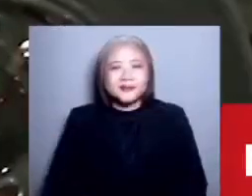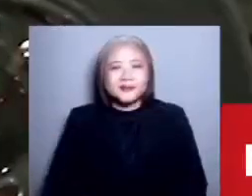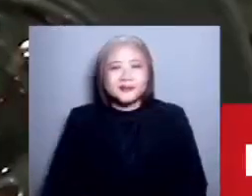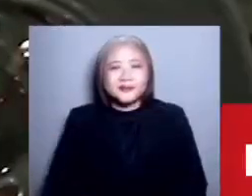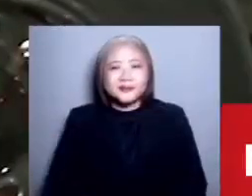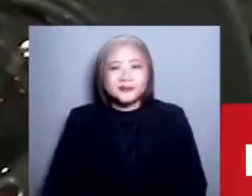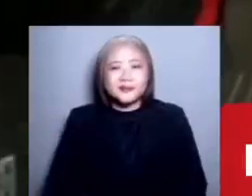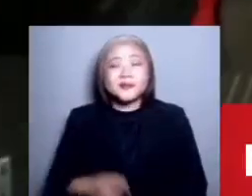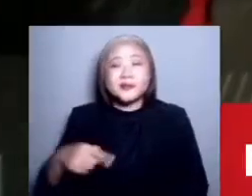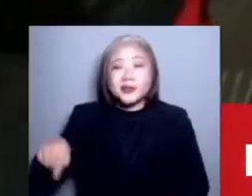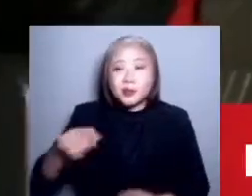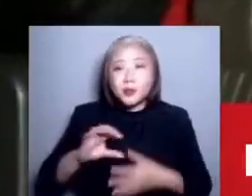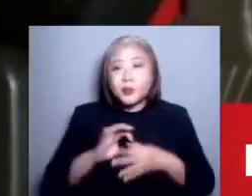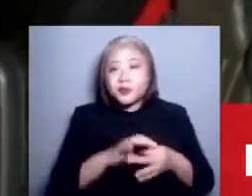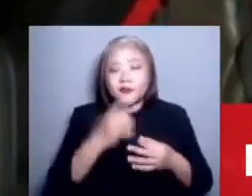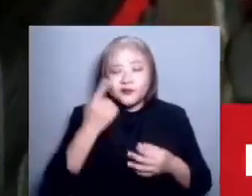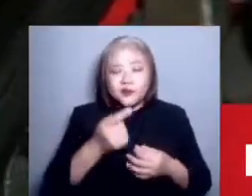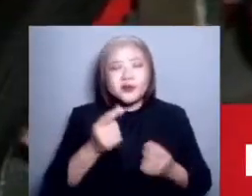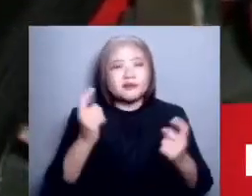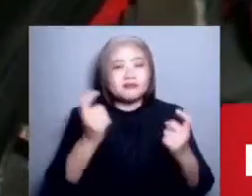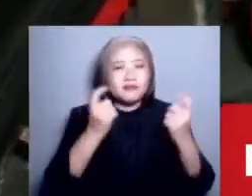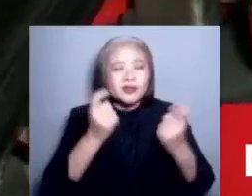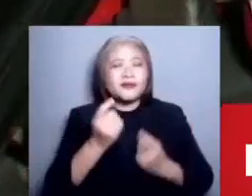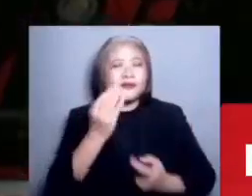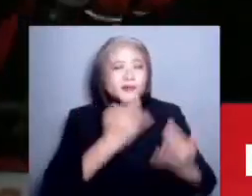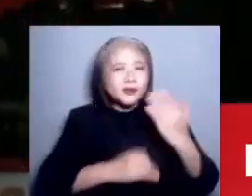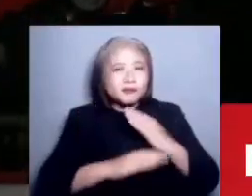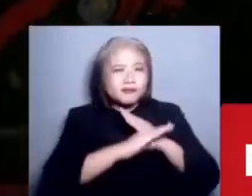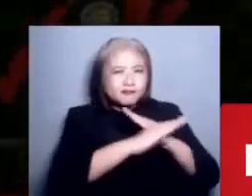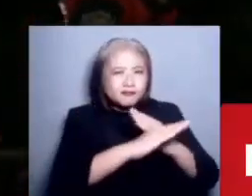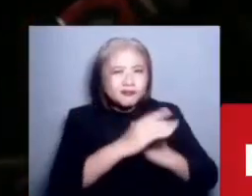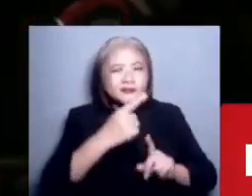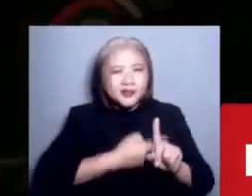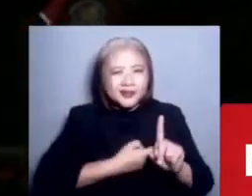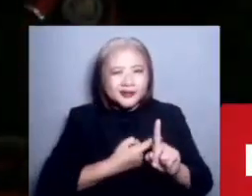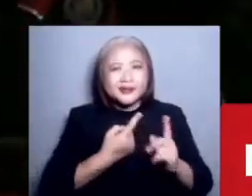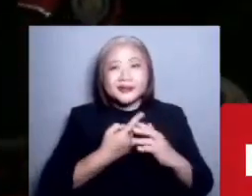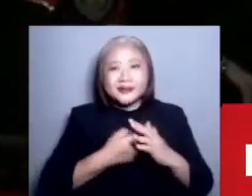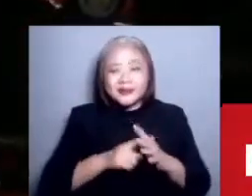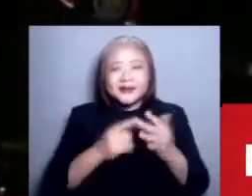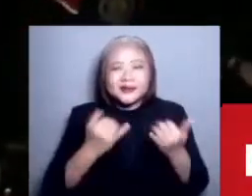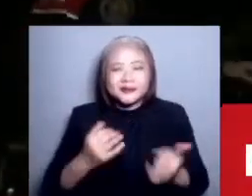sa Fire Prevention Month kick-off activities ngayong Marso.